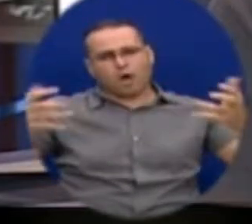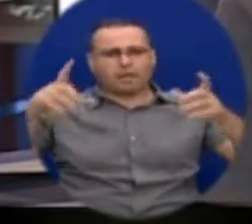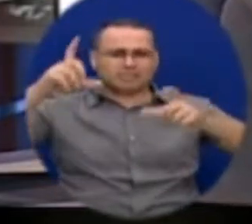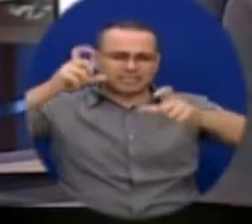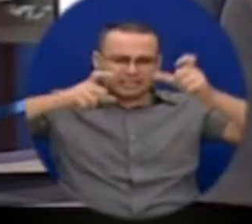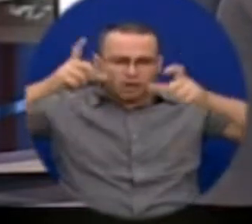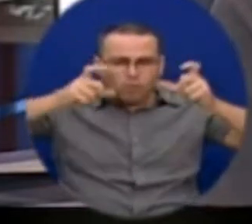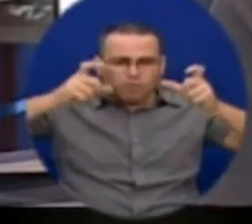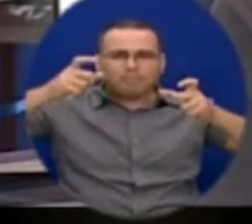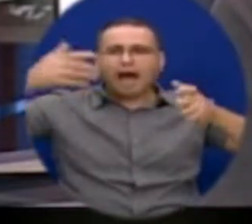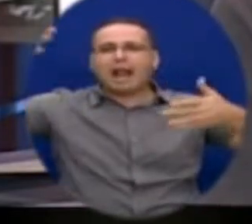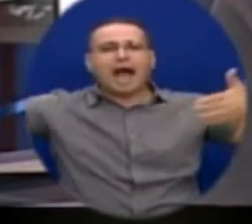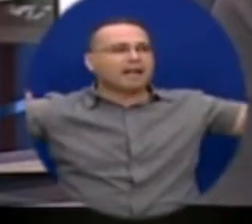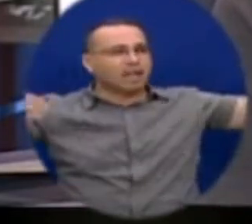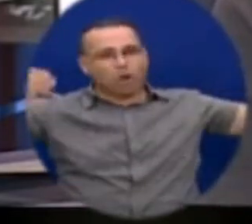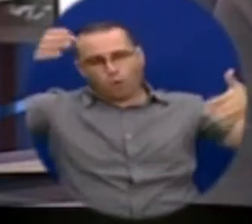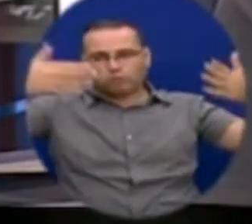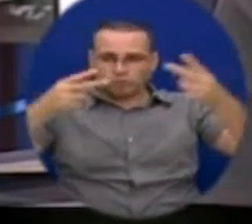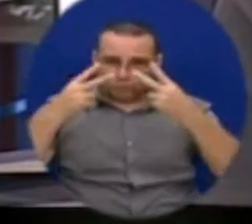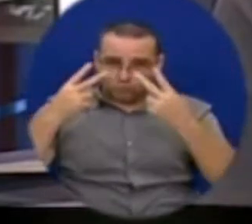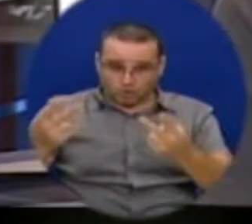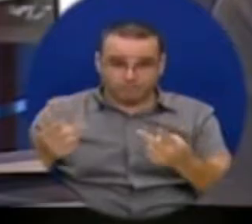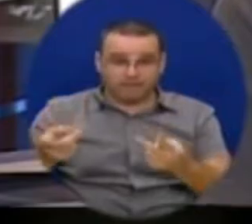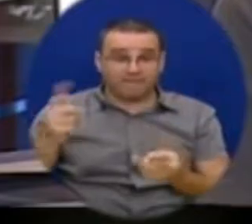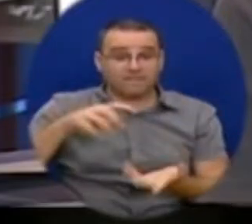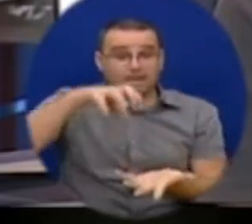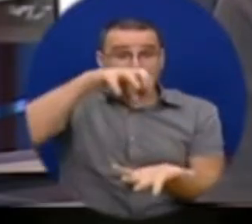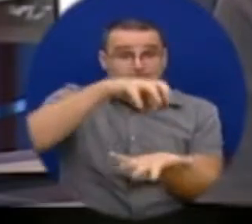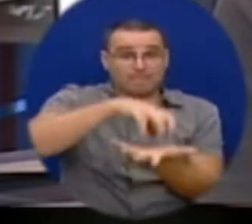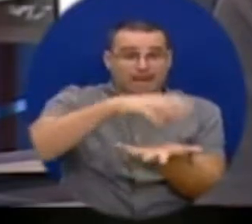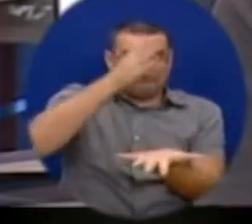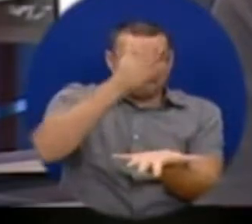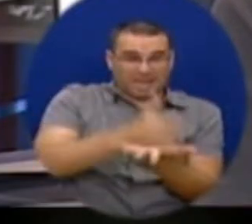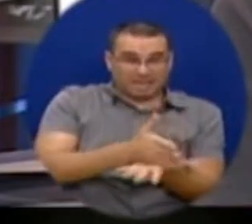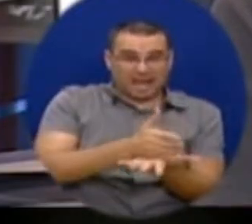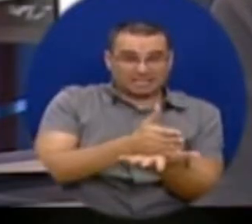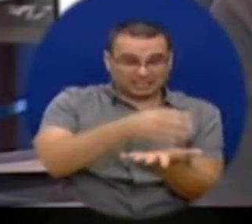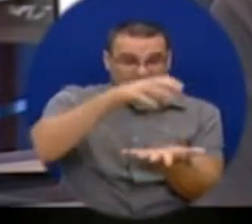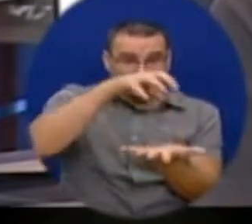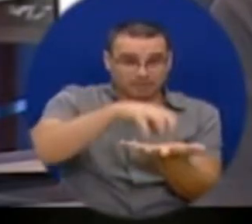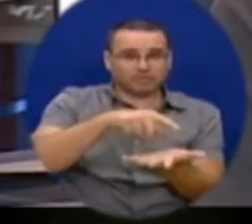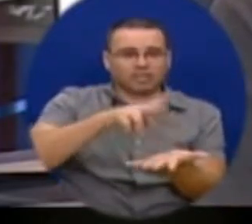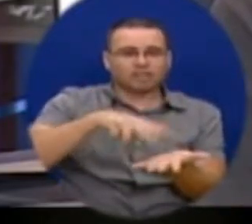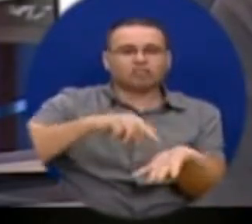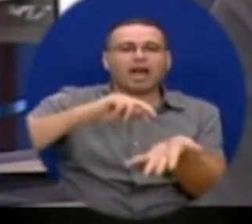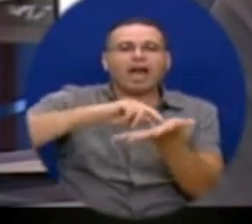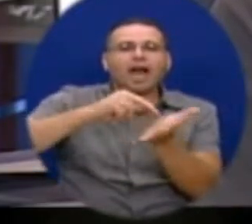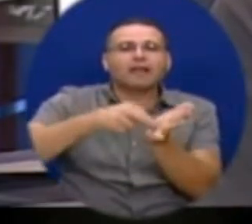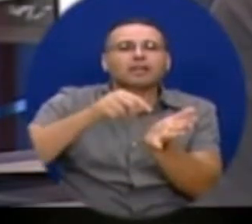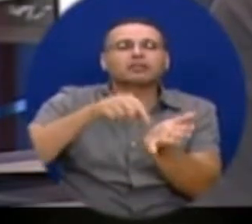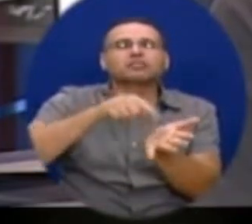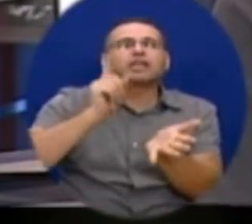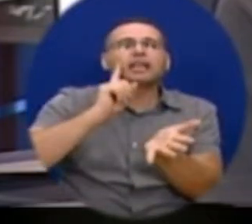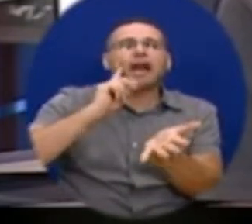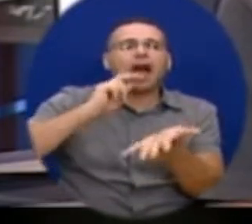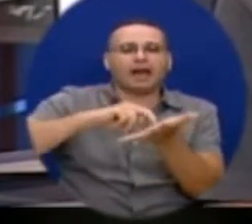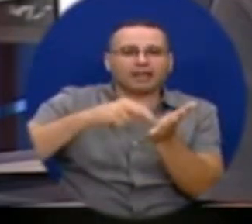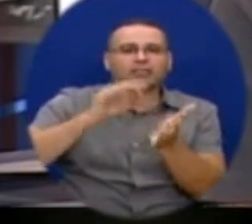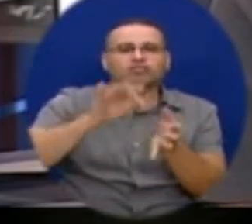צילומים על הקירות, ובמרכז התערוכה יש חדר, שהוא חדר, שאני קורא לו חדר של